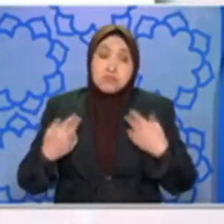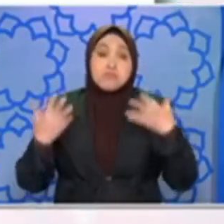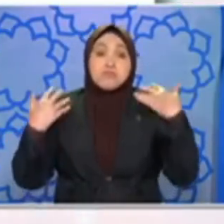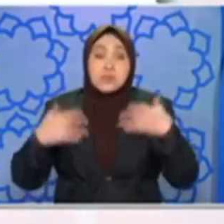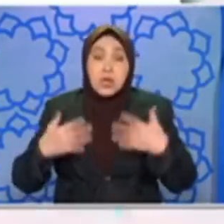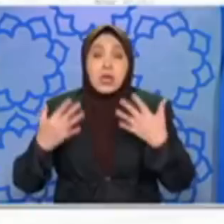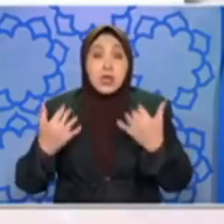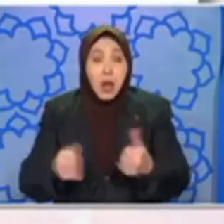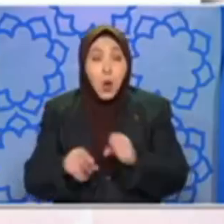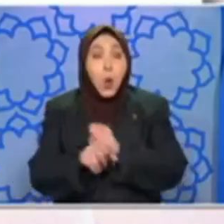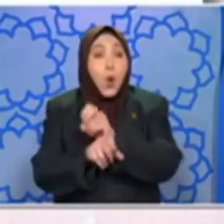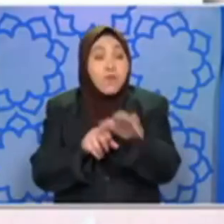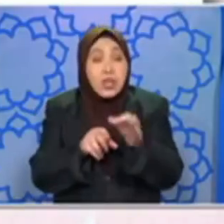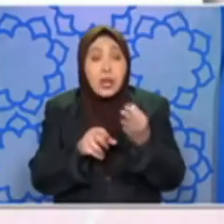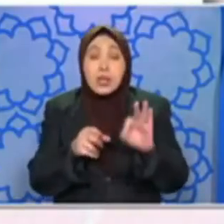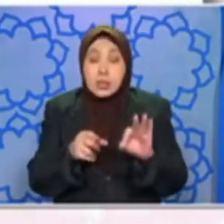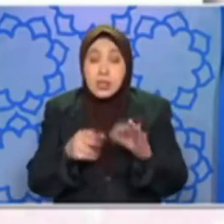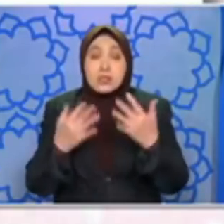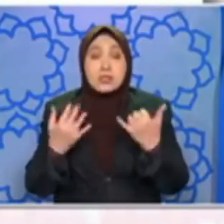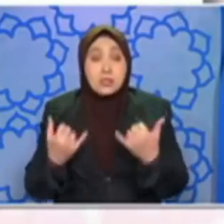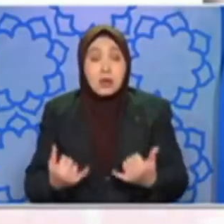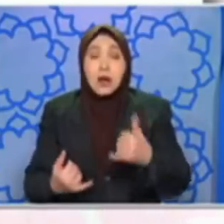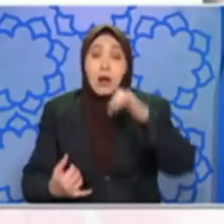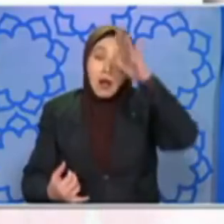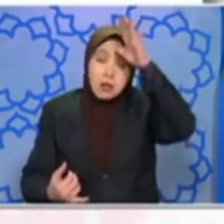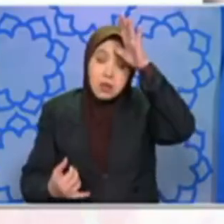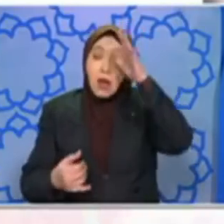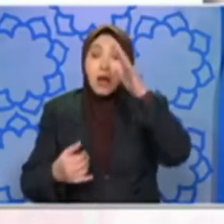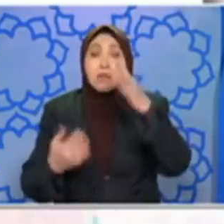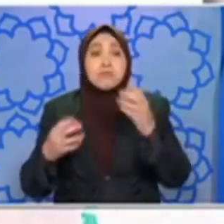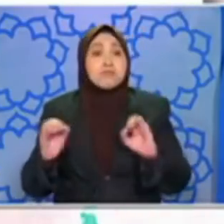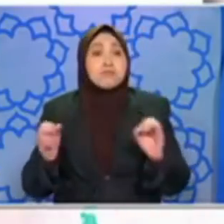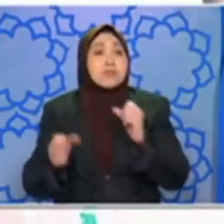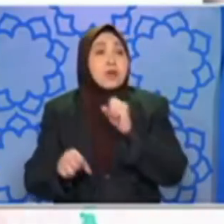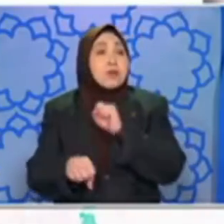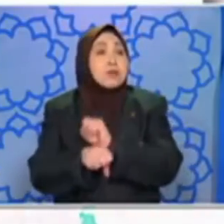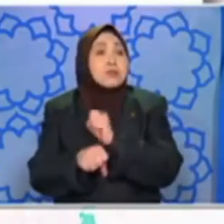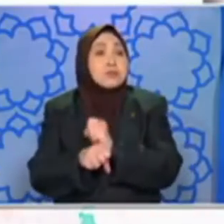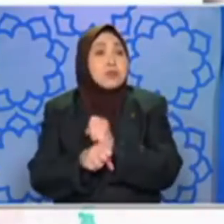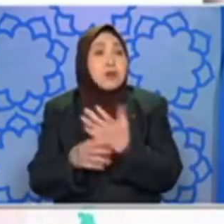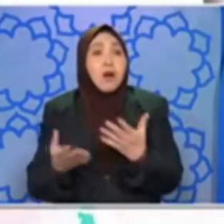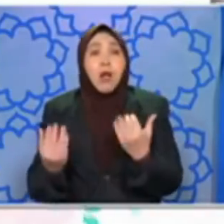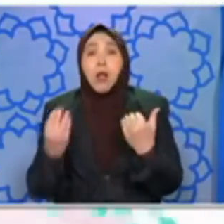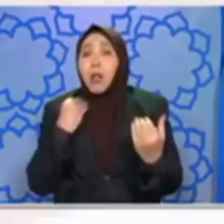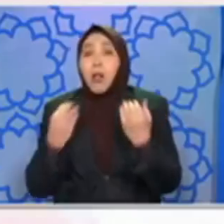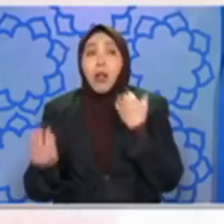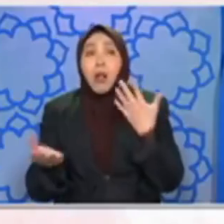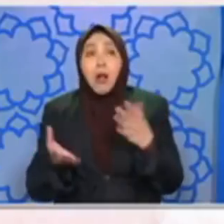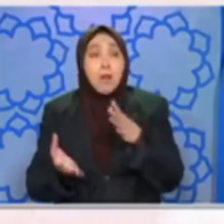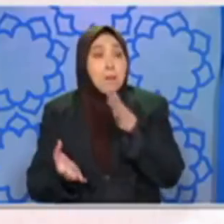zaman COVID-19 ini, ayah berhenti kerja, mak tak ada pendapatan,